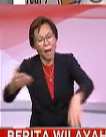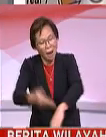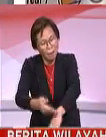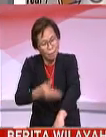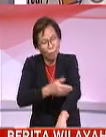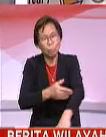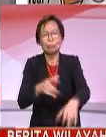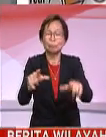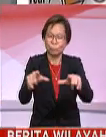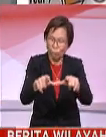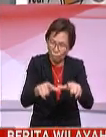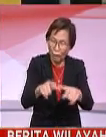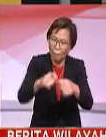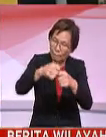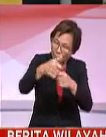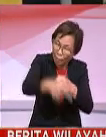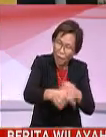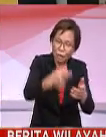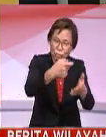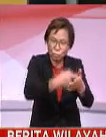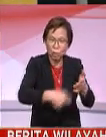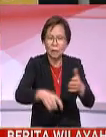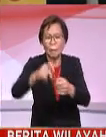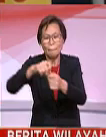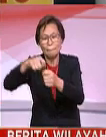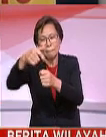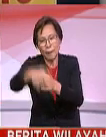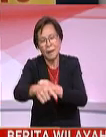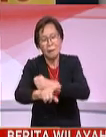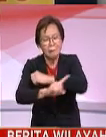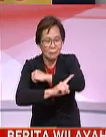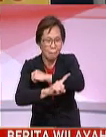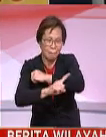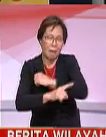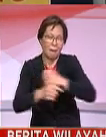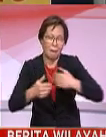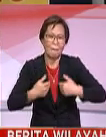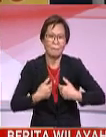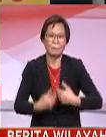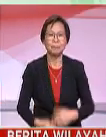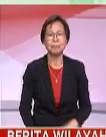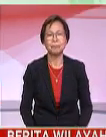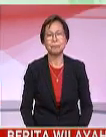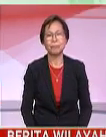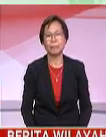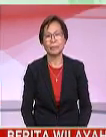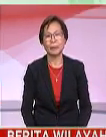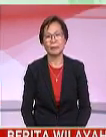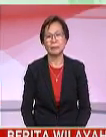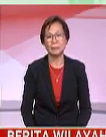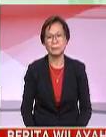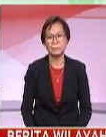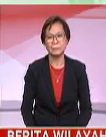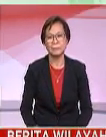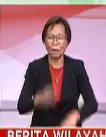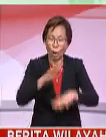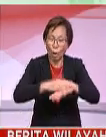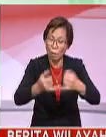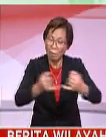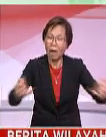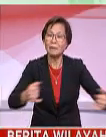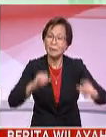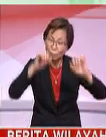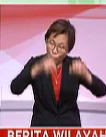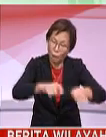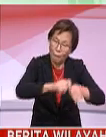urusan pelesenan, pembayaran cukai dan pembayaran saman. Dengan e-service ini, saya dapat membuat